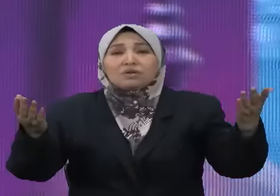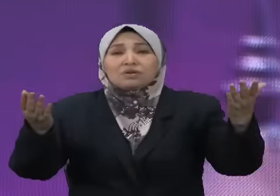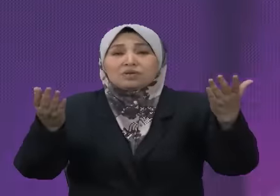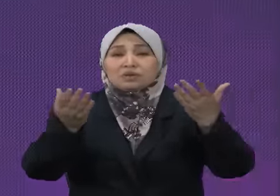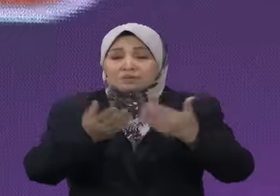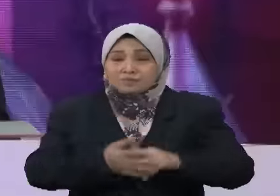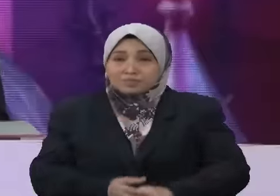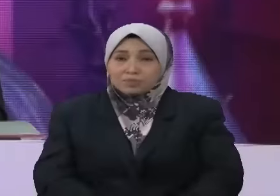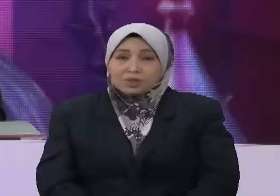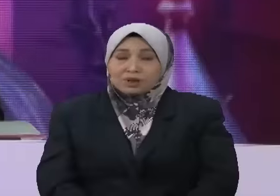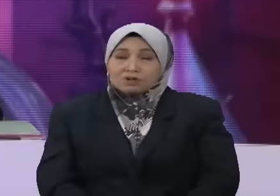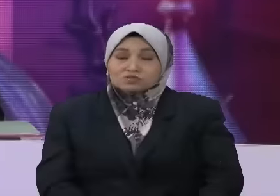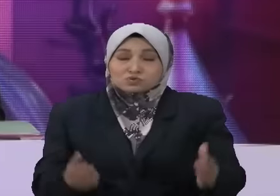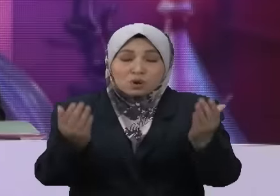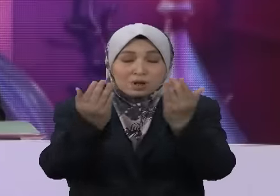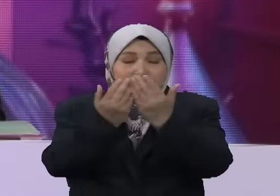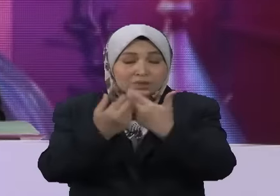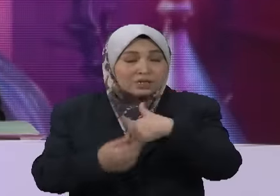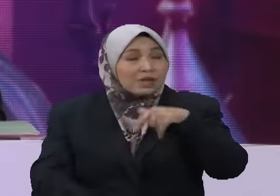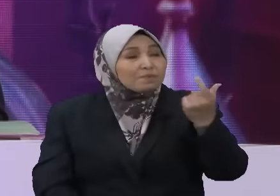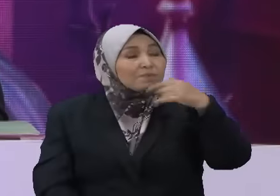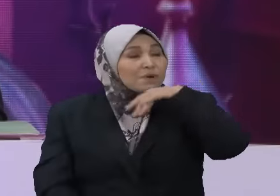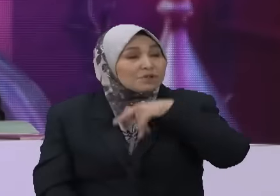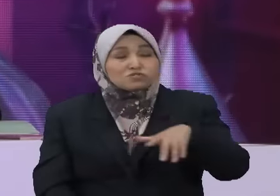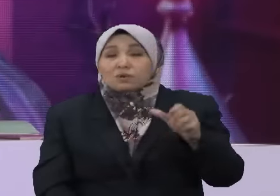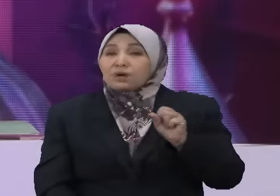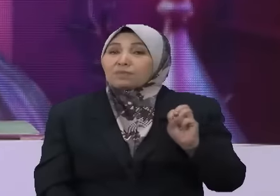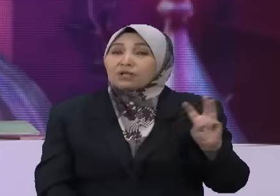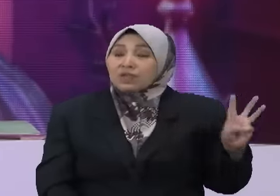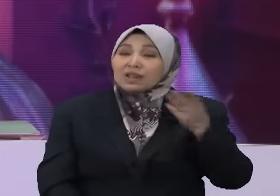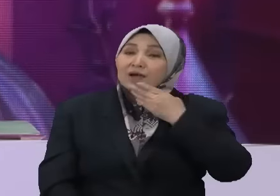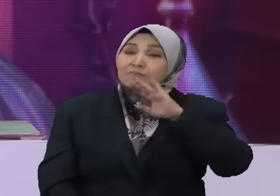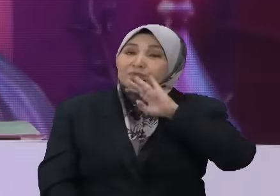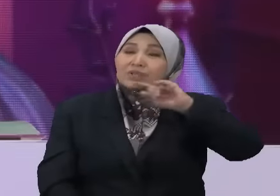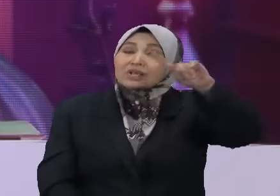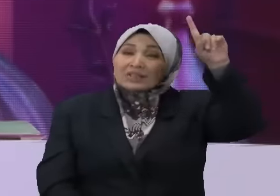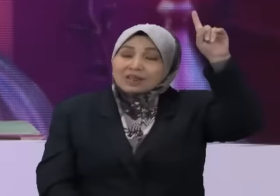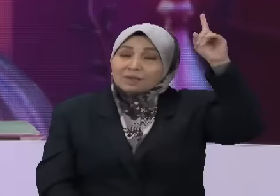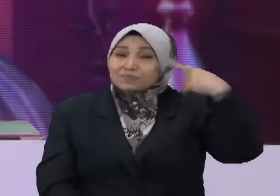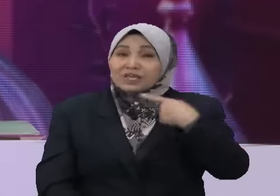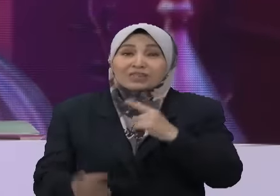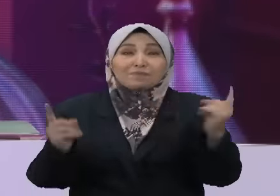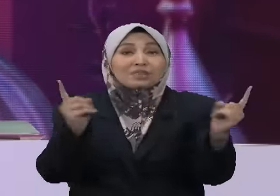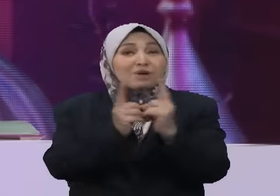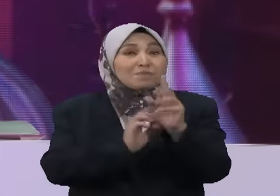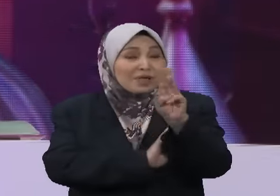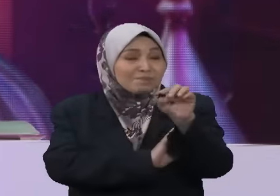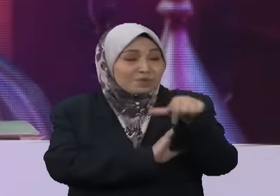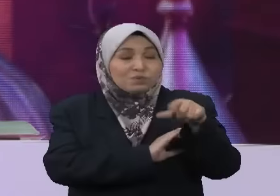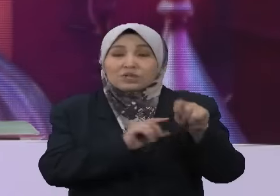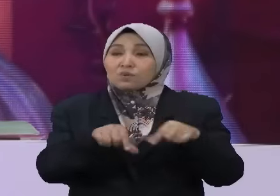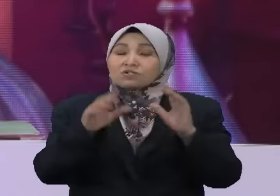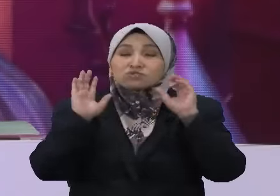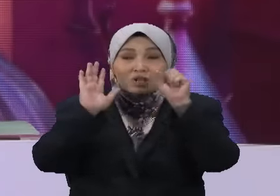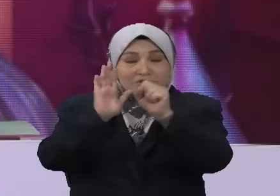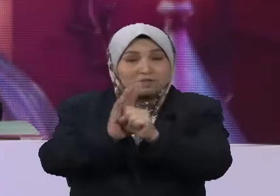alai Allahumma salli ala Muhammad waa Ali Muhammad Alhamdulillah kita bertemu My Quran time Quran solat